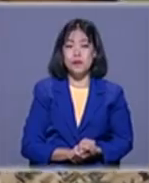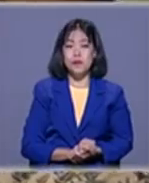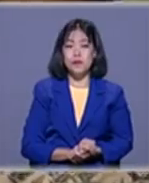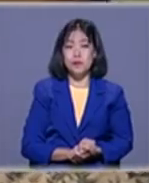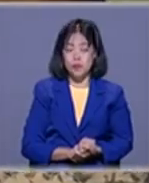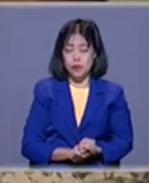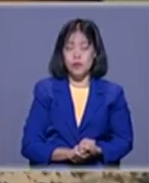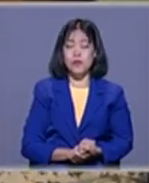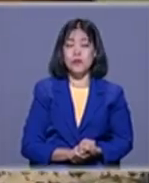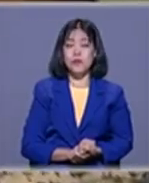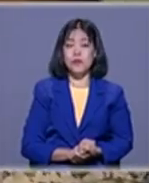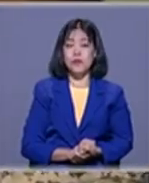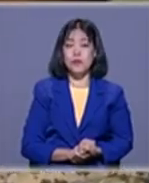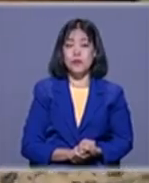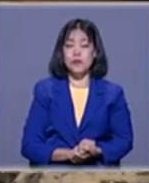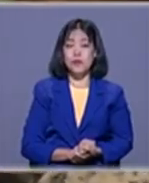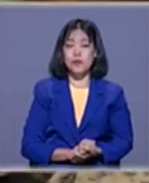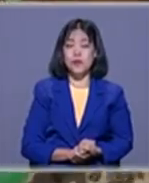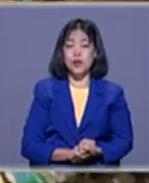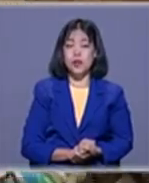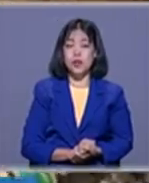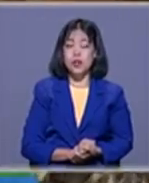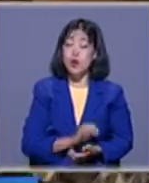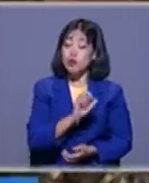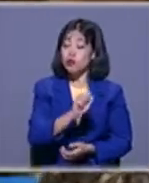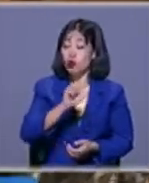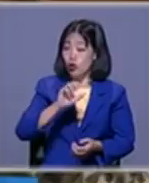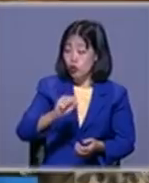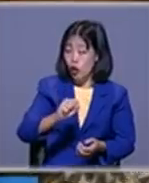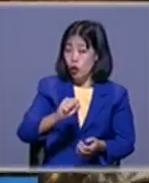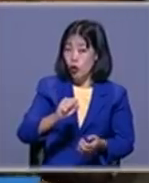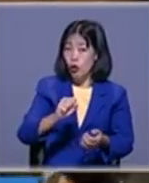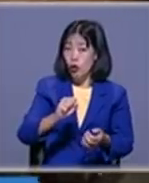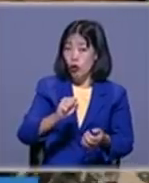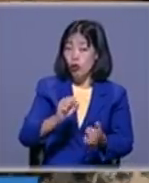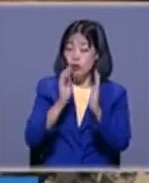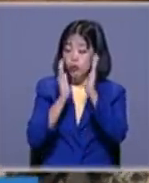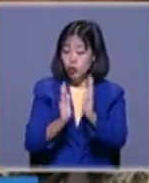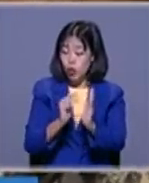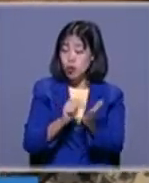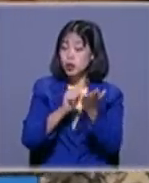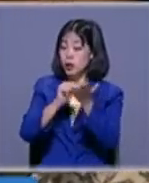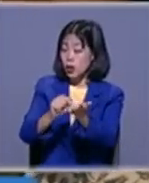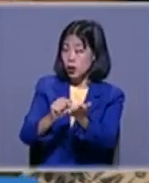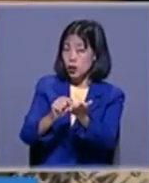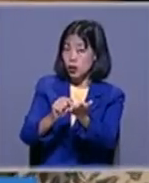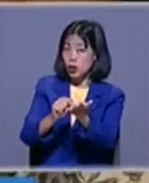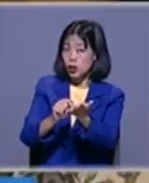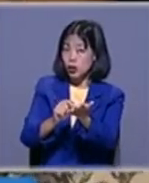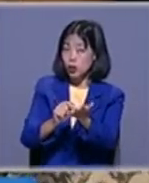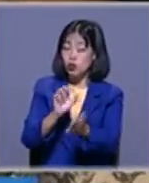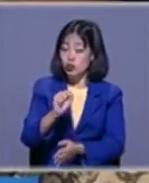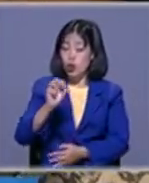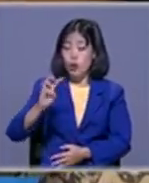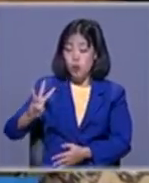ใช่ ดังนั้นที่มันไม่มีทางออกที่อย่างสสหรือว่าอดีตนักการเมืองหลายคนอยากจะเสนอให้เรื่องนี้สวเนี่ยสามารถ